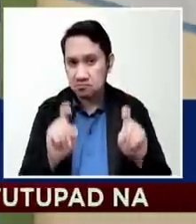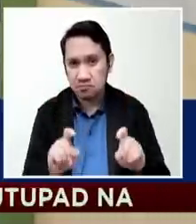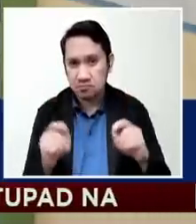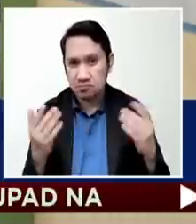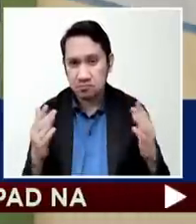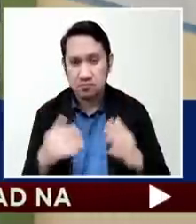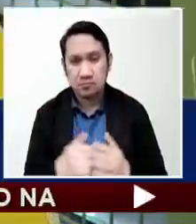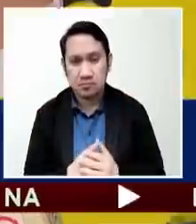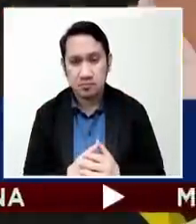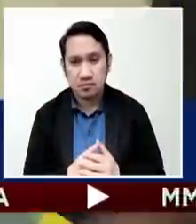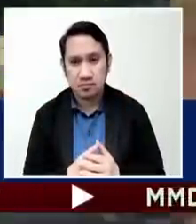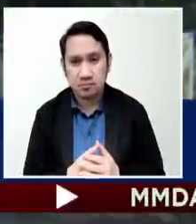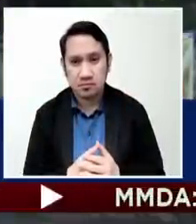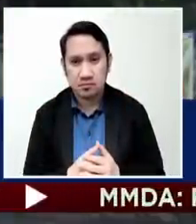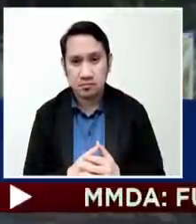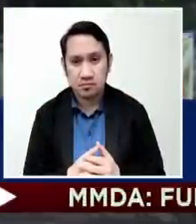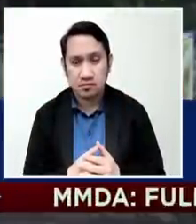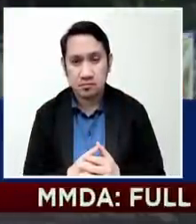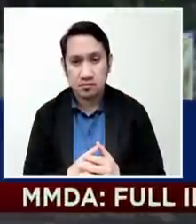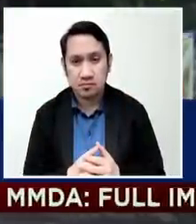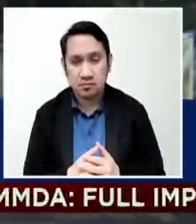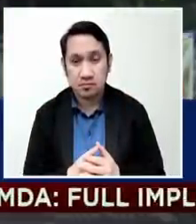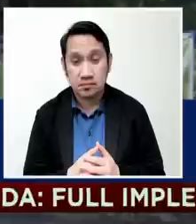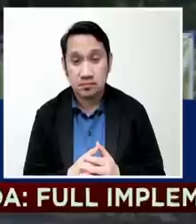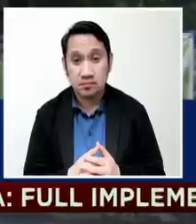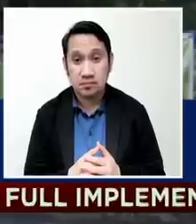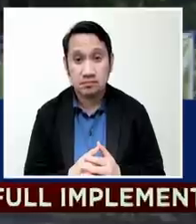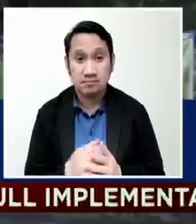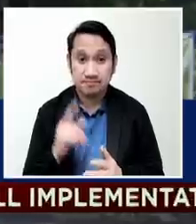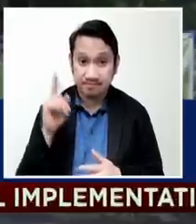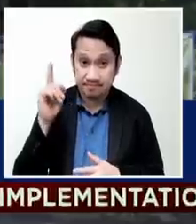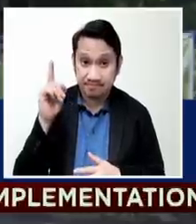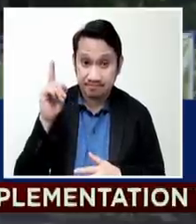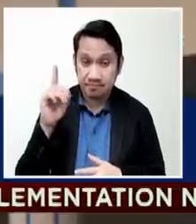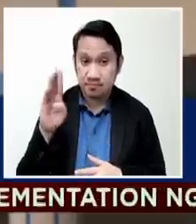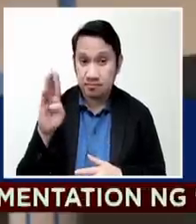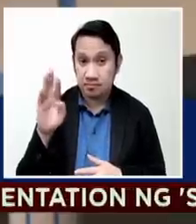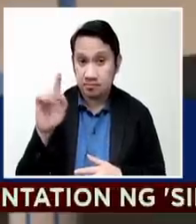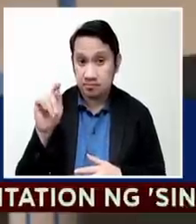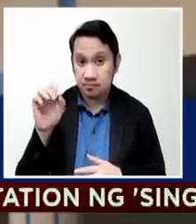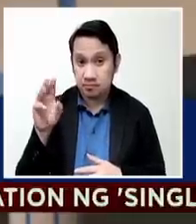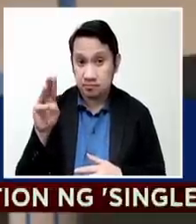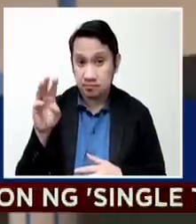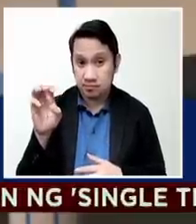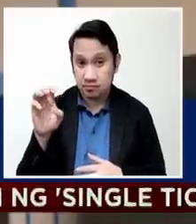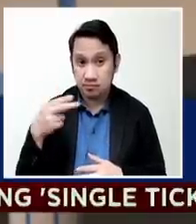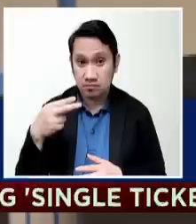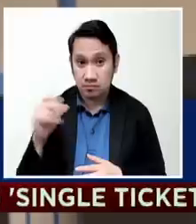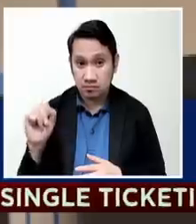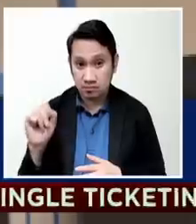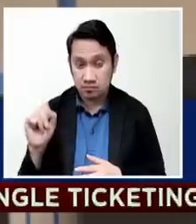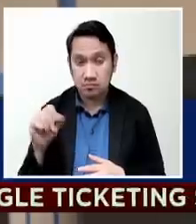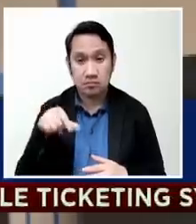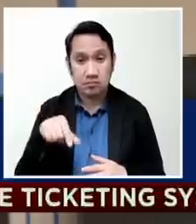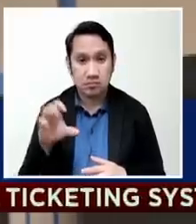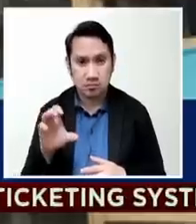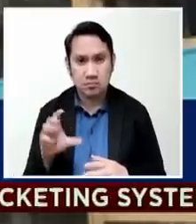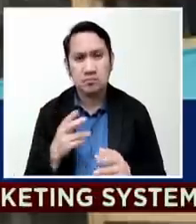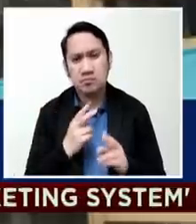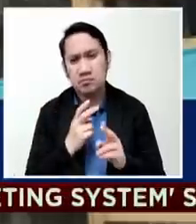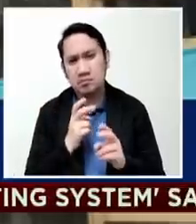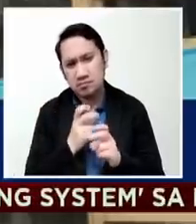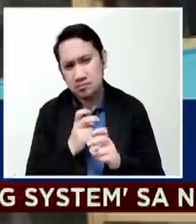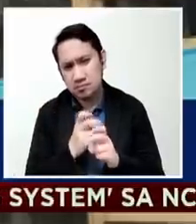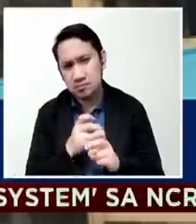sa learning camp. Ang San Bartolome High School naman sa Quezon City, aminadong nahirapan sa pagdaraos